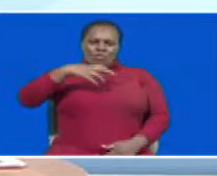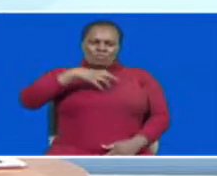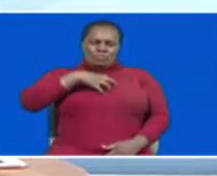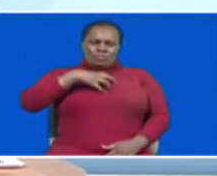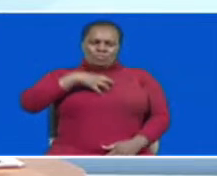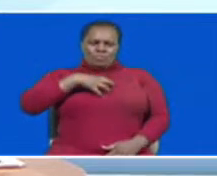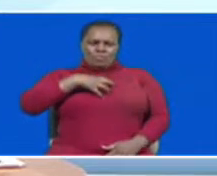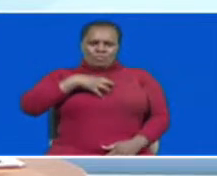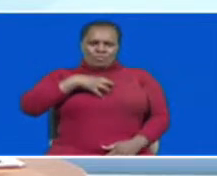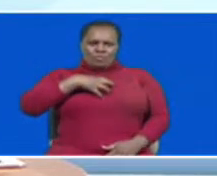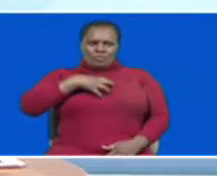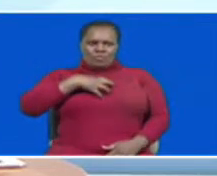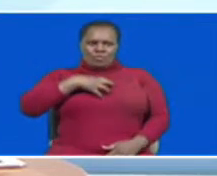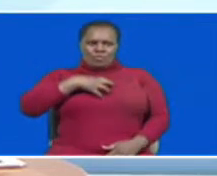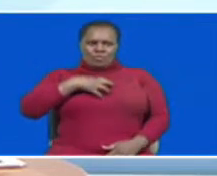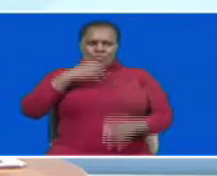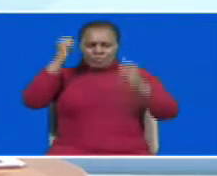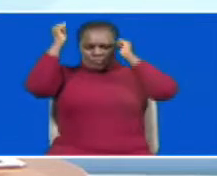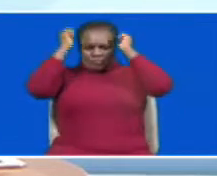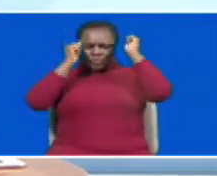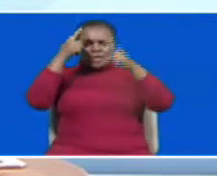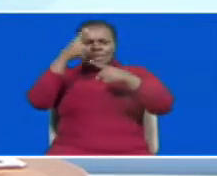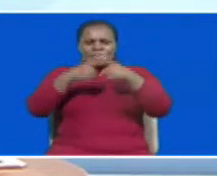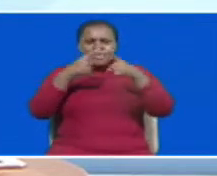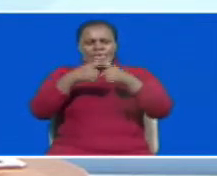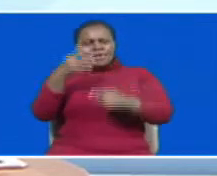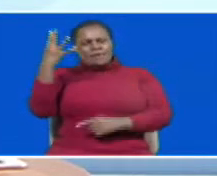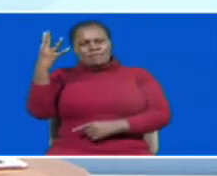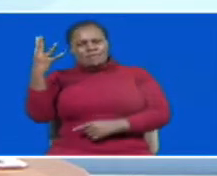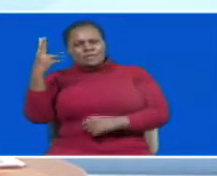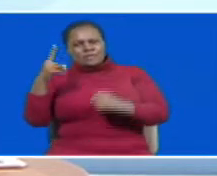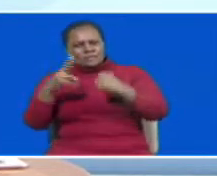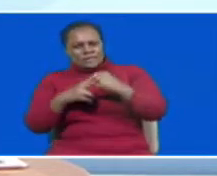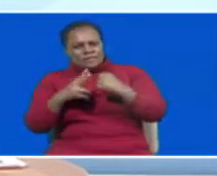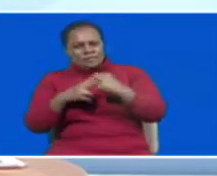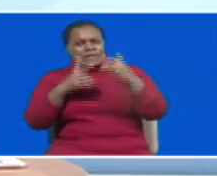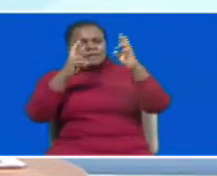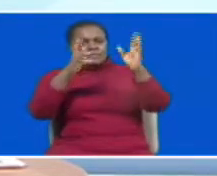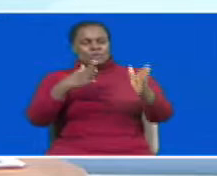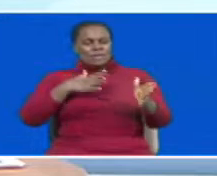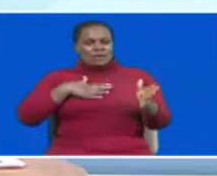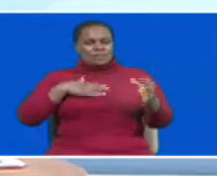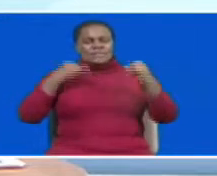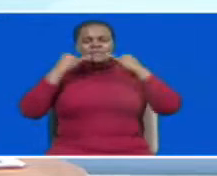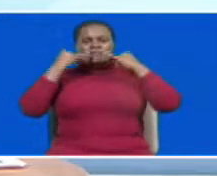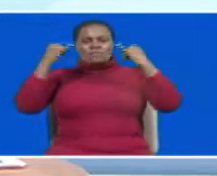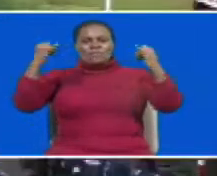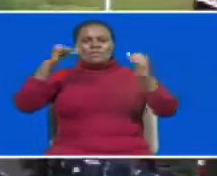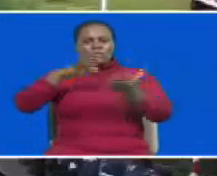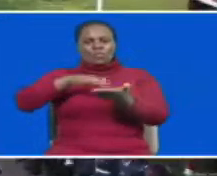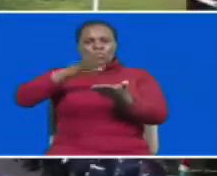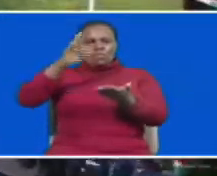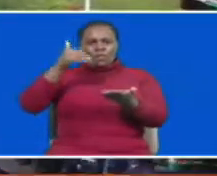Kibochi ambaye amekuwa mwanajeshi kwa miaka 44. Shadrack Miti na taarifa zaidi.